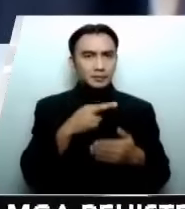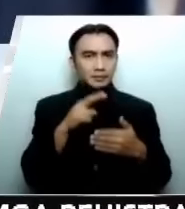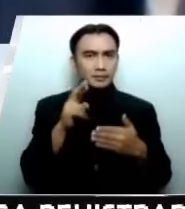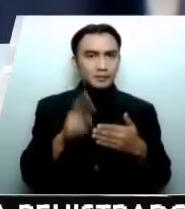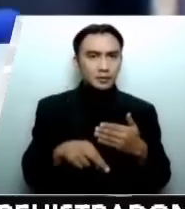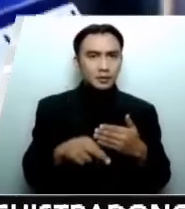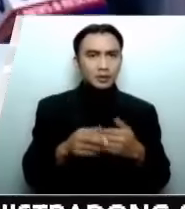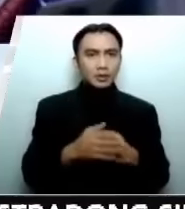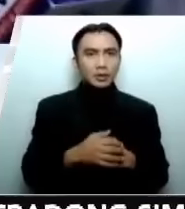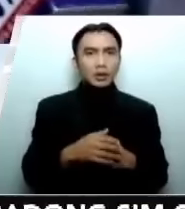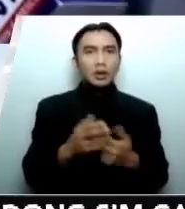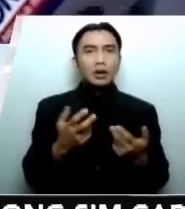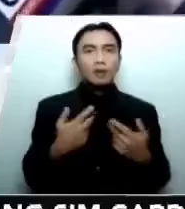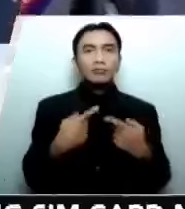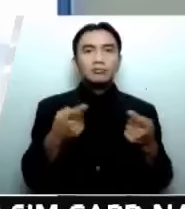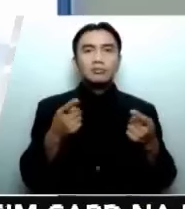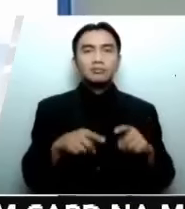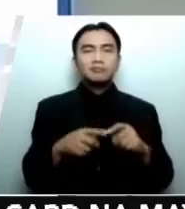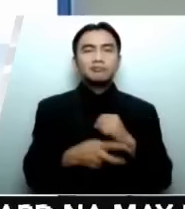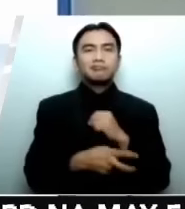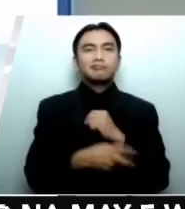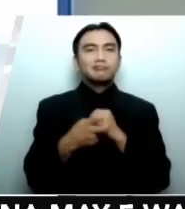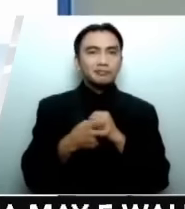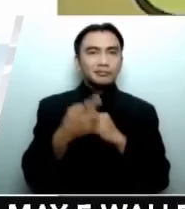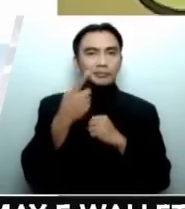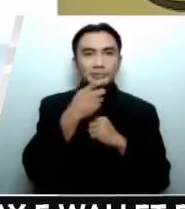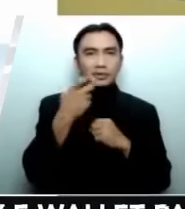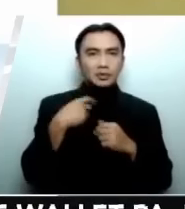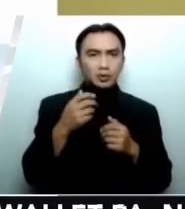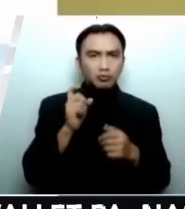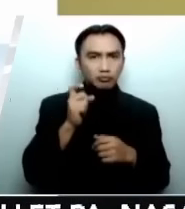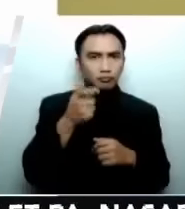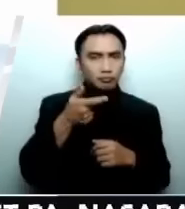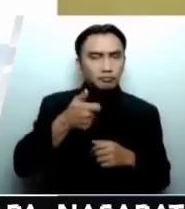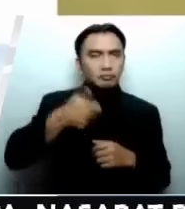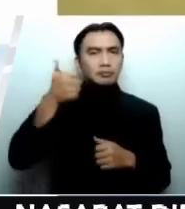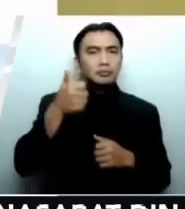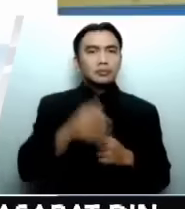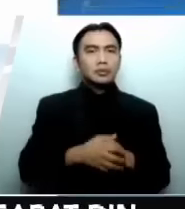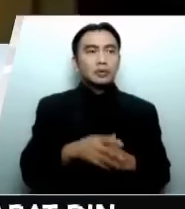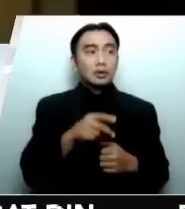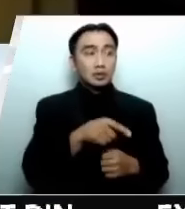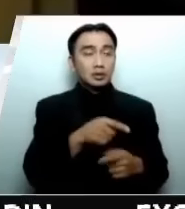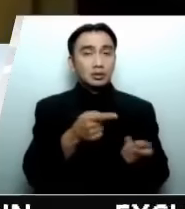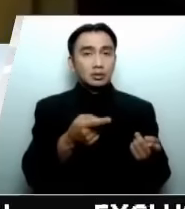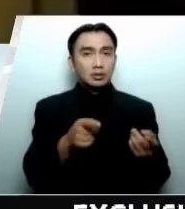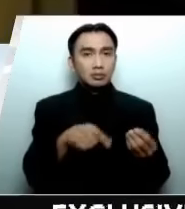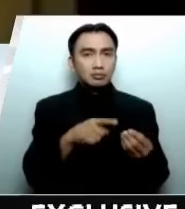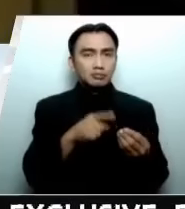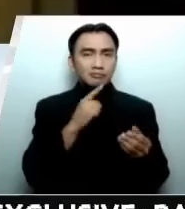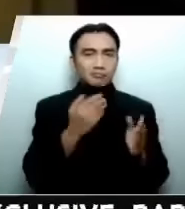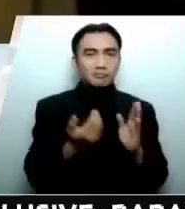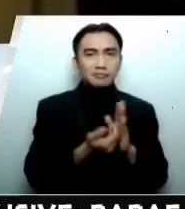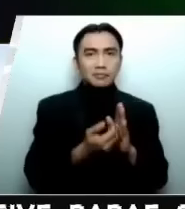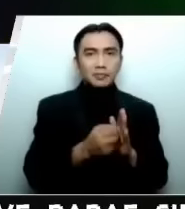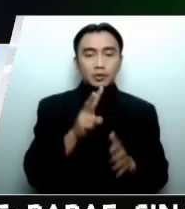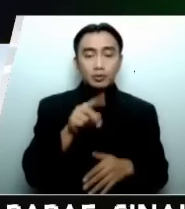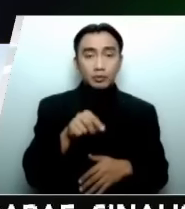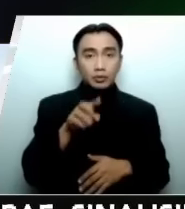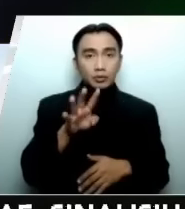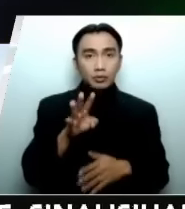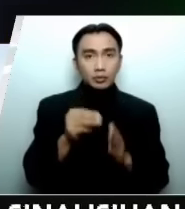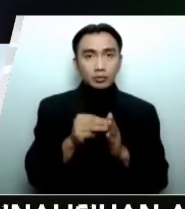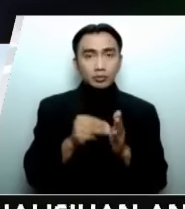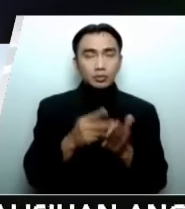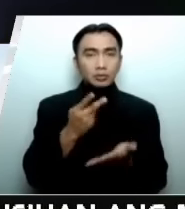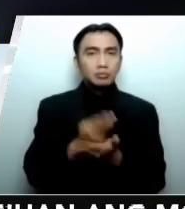tumataya. Nauna nang kinestyo ng Senado ang integridad ng Lotto Games nang umabot sa 2.4 billion pesos ang